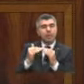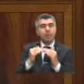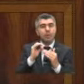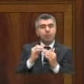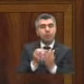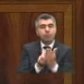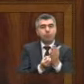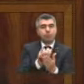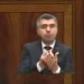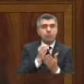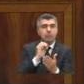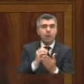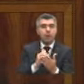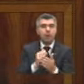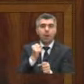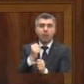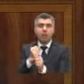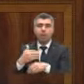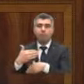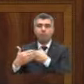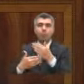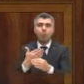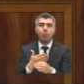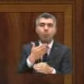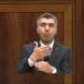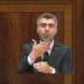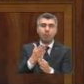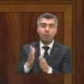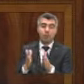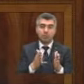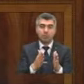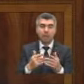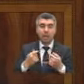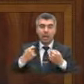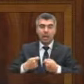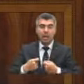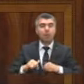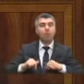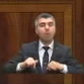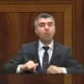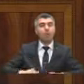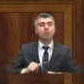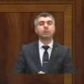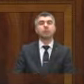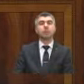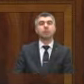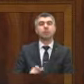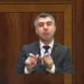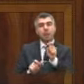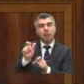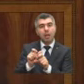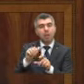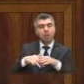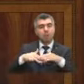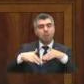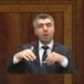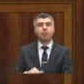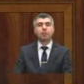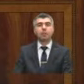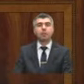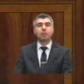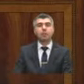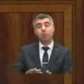التوجيه المدرسي والمهني. سيد الرئيس، السادة الوزراء، السيدات والسادة النائبات والنواب المحترمون،